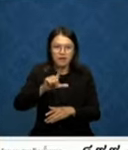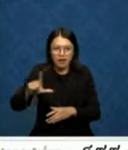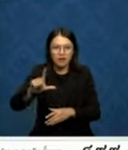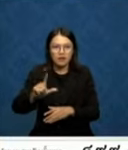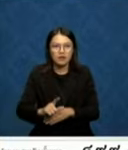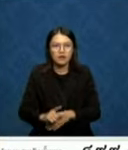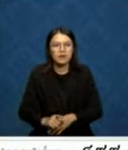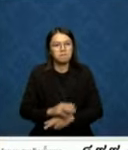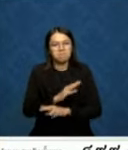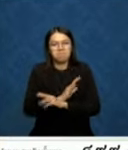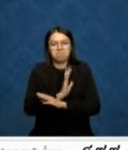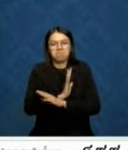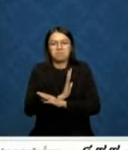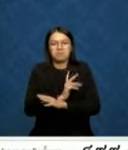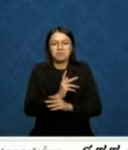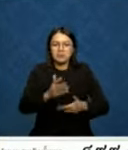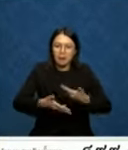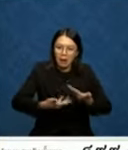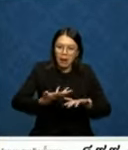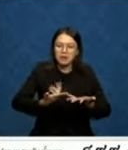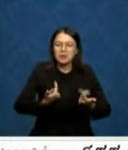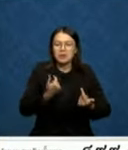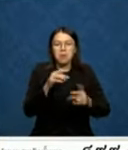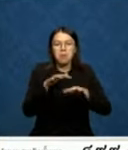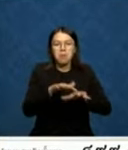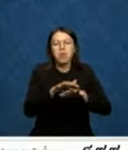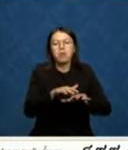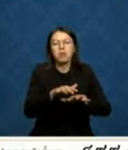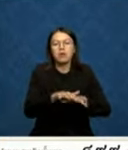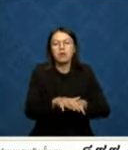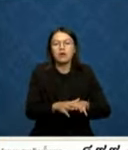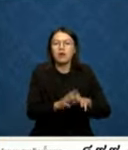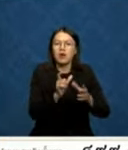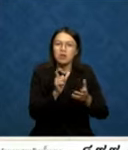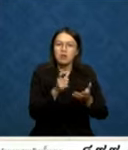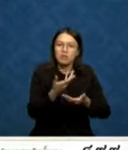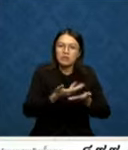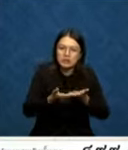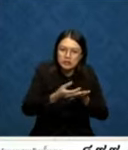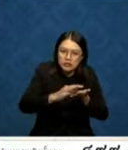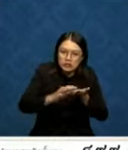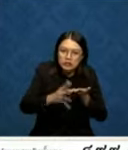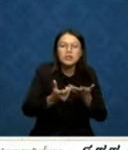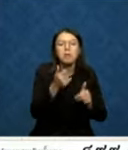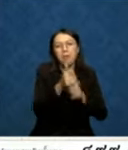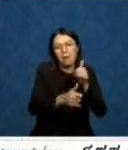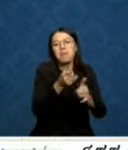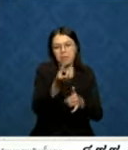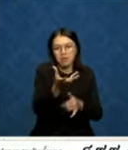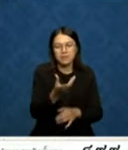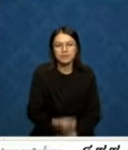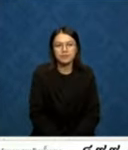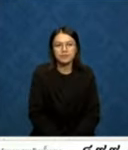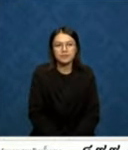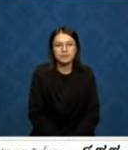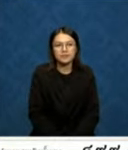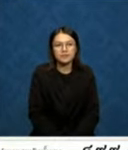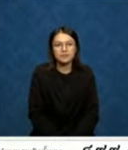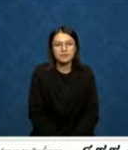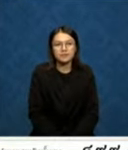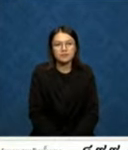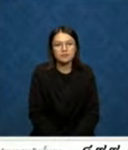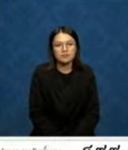ปฏิเสธไม่ได้market share ส่วนแบ่งการตลาดส่วนใหญ่ไปอยู่ที่ยี่ห้อไหนมันก็จะไปตรงนั้นนะครับเผลอๆเ